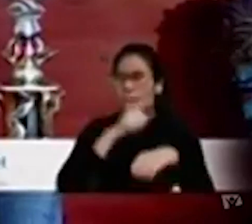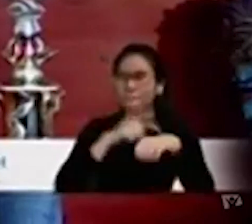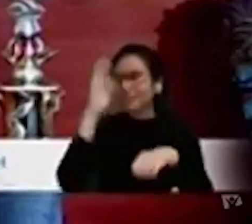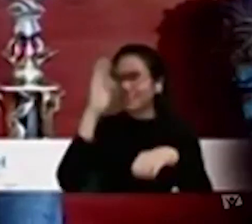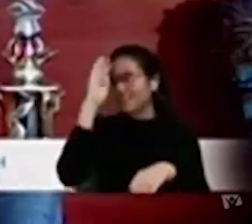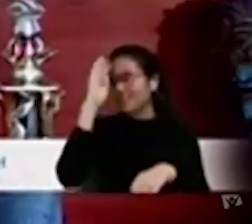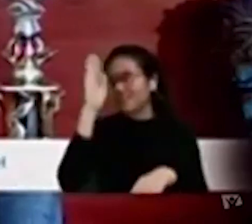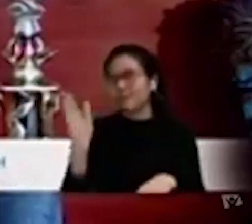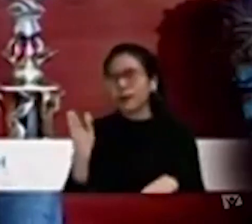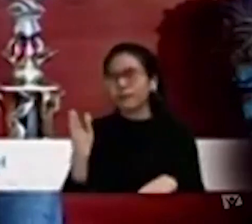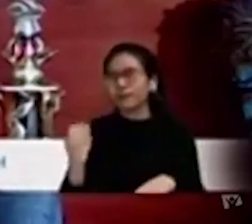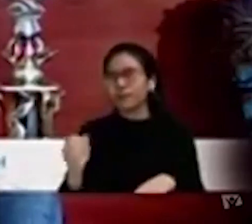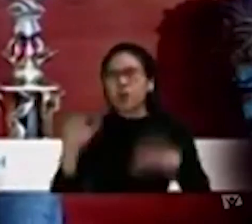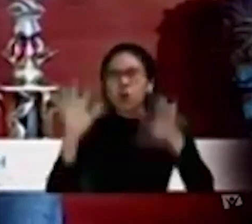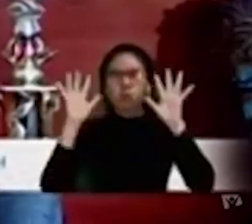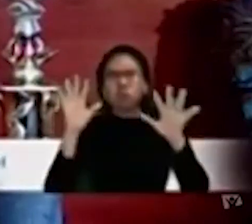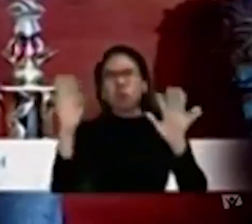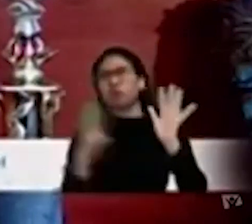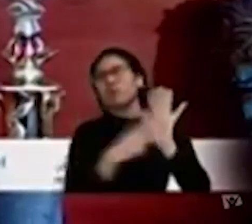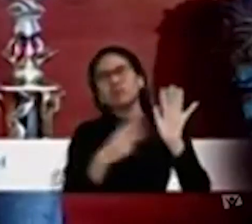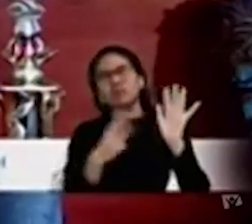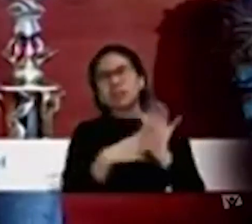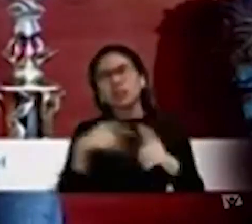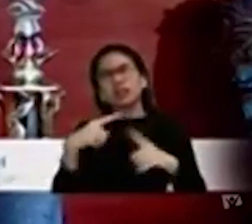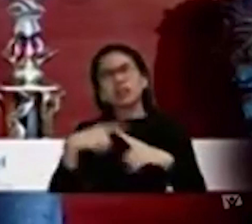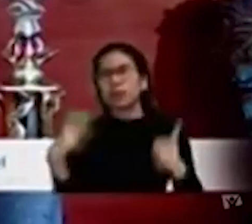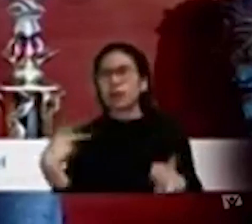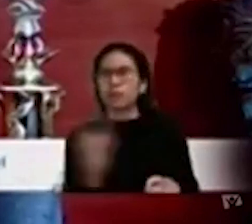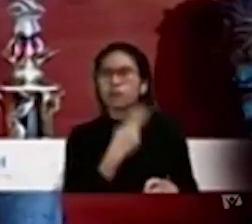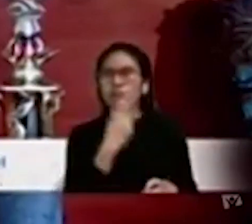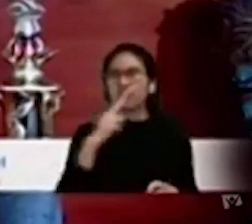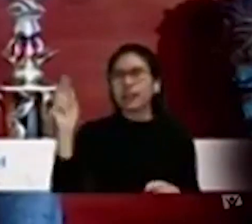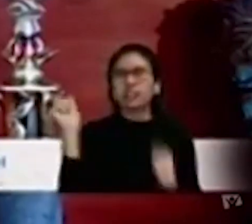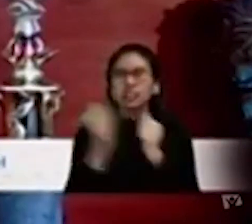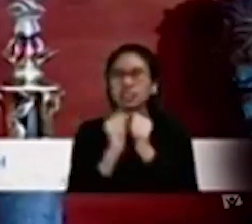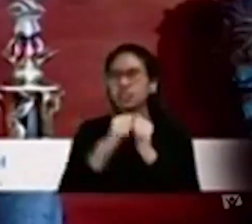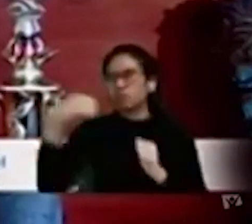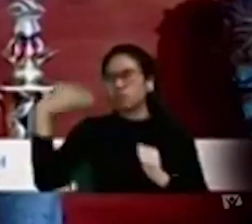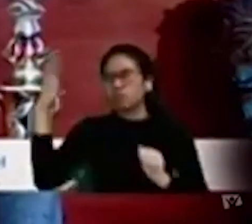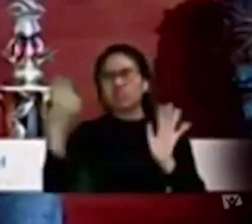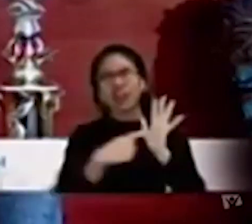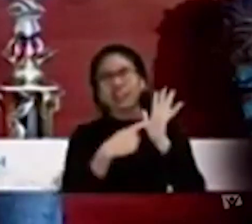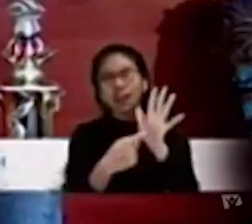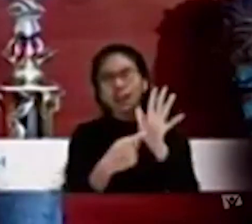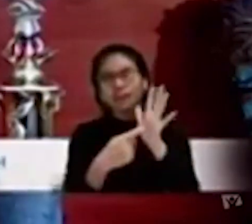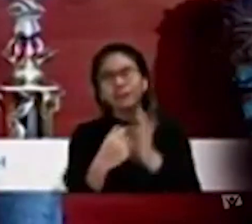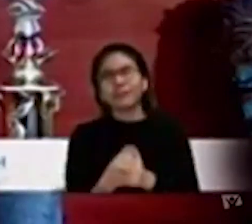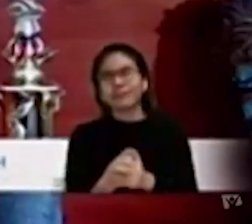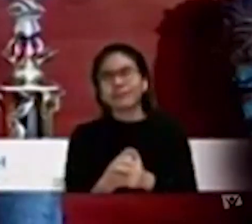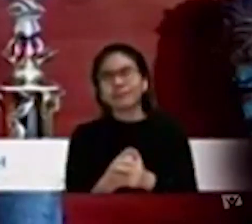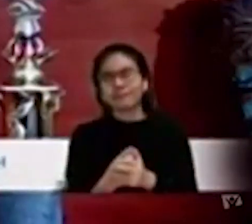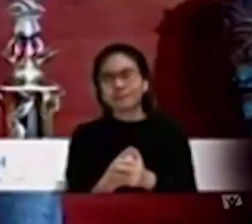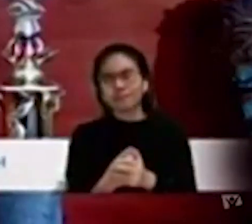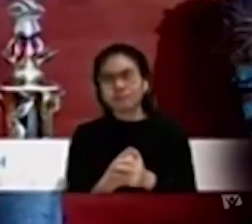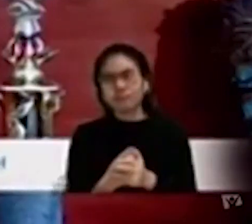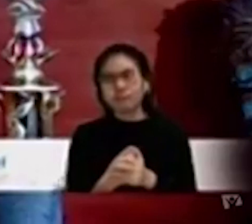Dan tapi kami percaya bahwa janji-Mu nyata ya Tuhan, dan kami juga harus selalu mau melayani Engkau